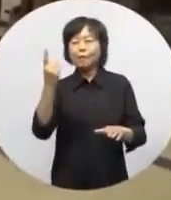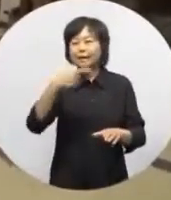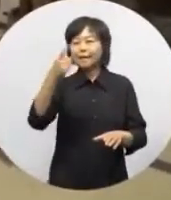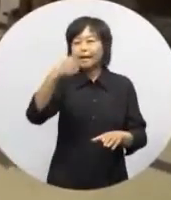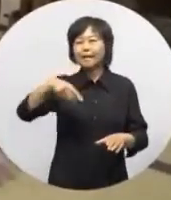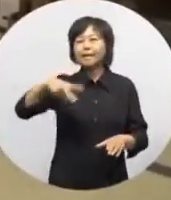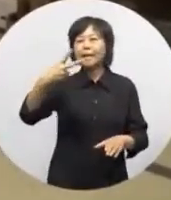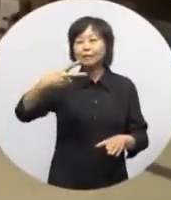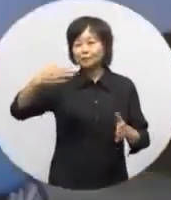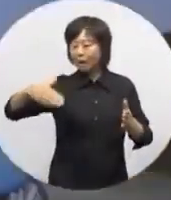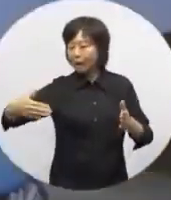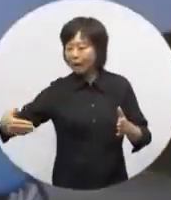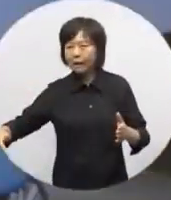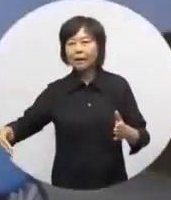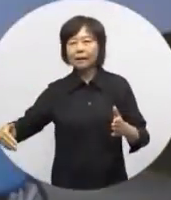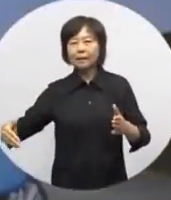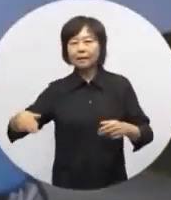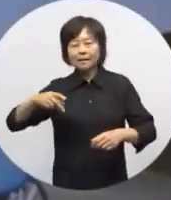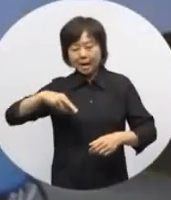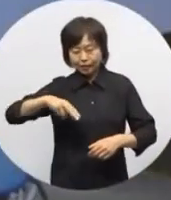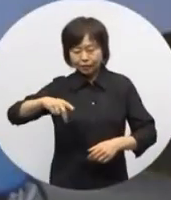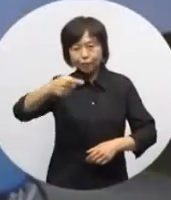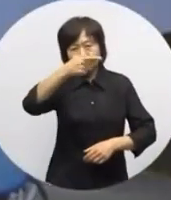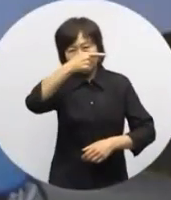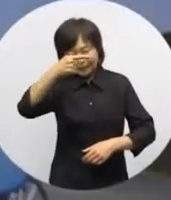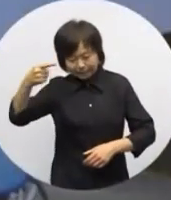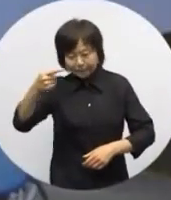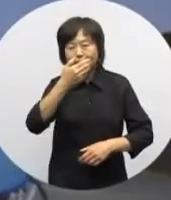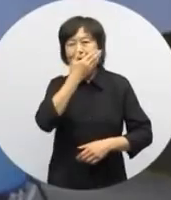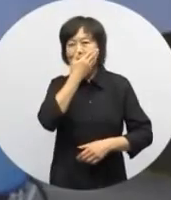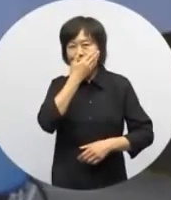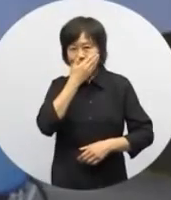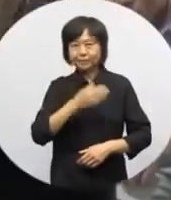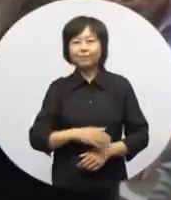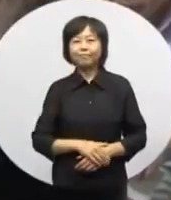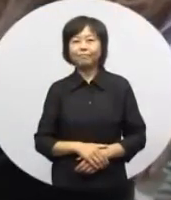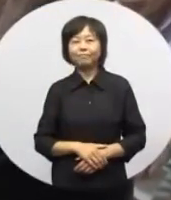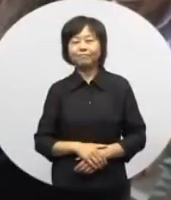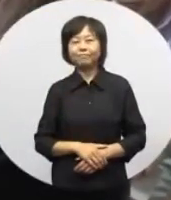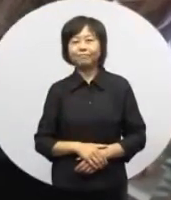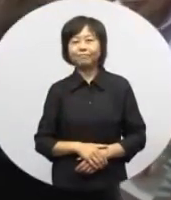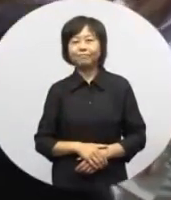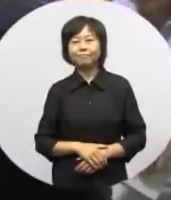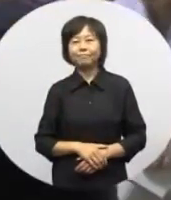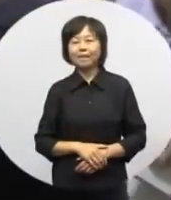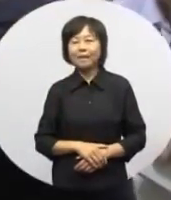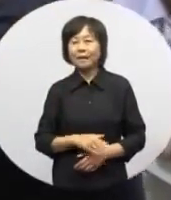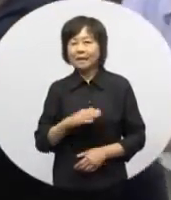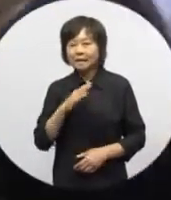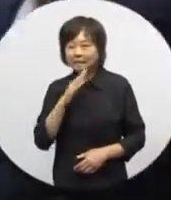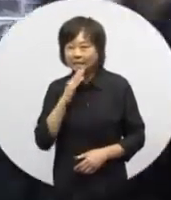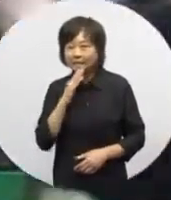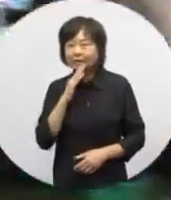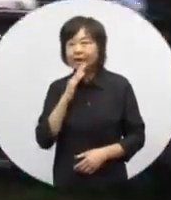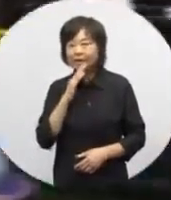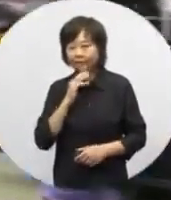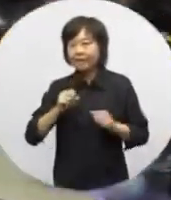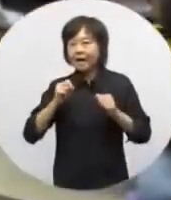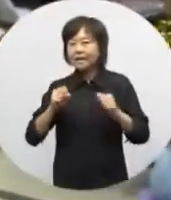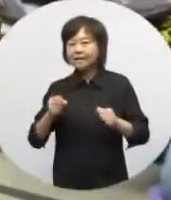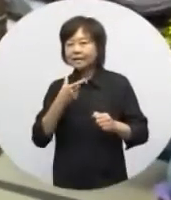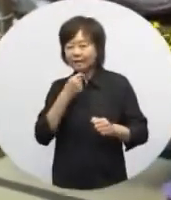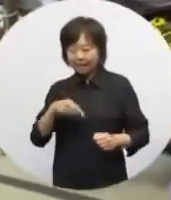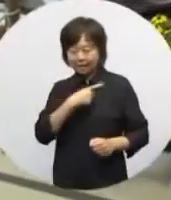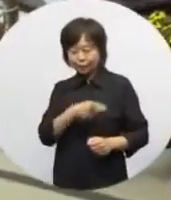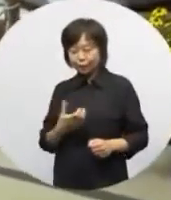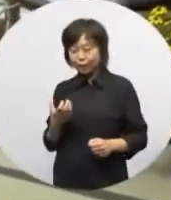か歩いてないからね。歩くことはね、一番大切だから。 実はまだまだ走りたい気持ちがい